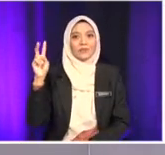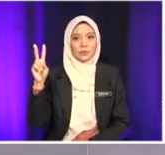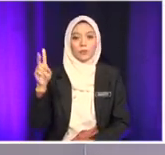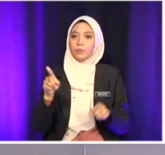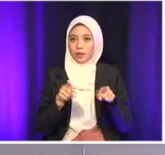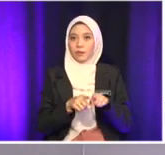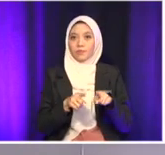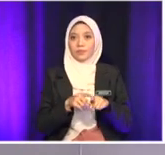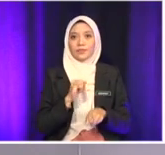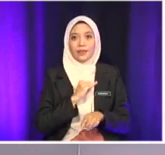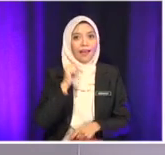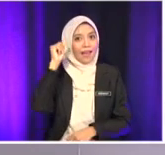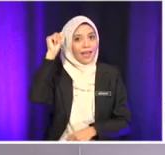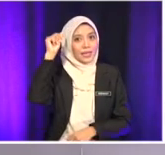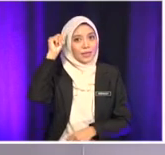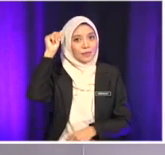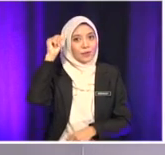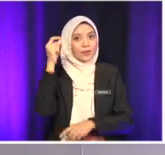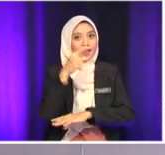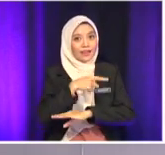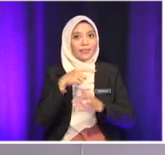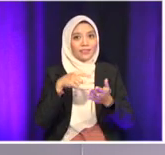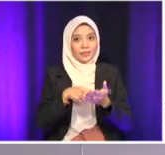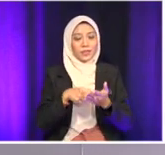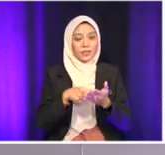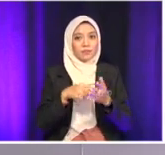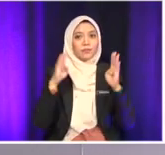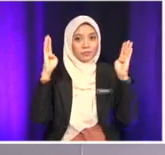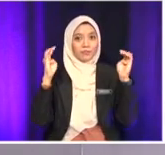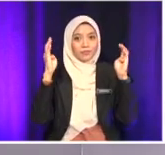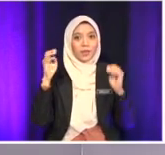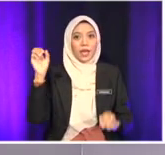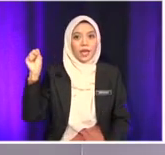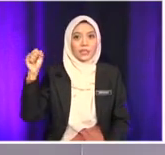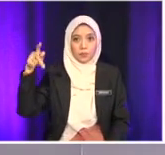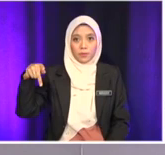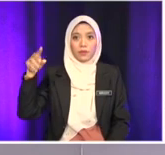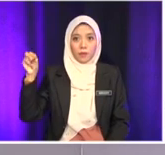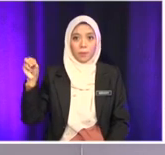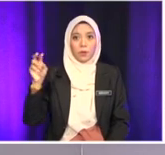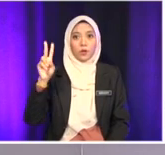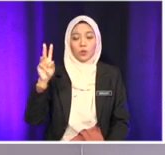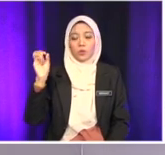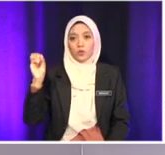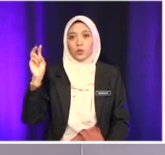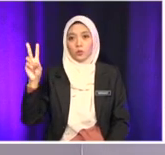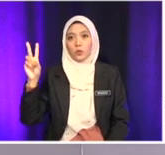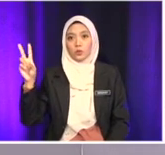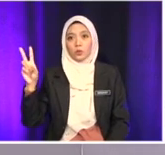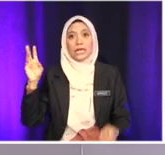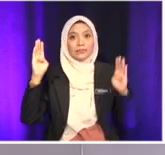bersama saya emosi padahal ini dalam slot sukses SPM 2022 pecutan dalam mata pelajaran